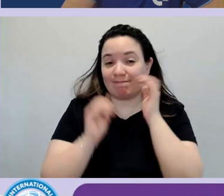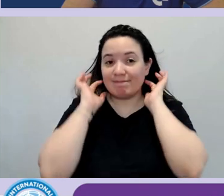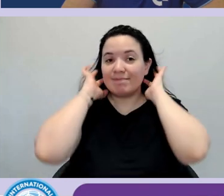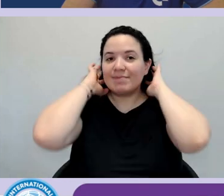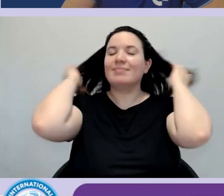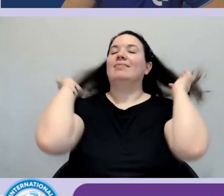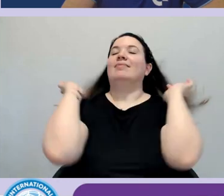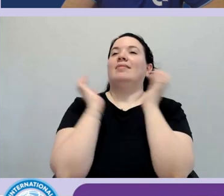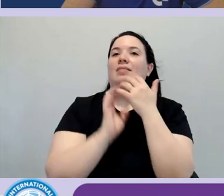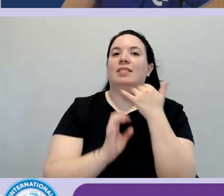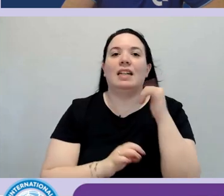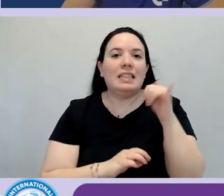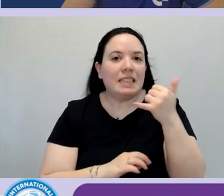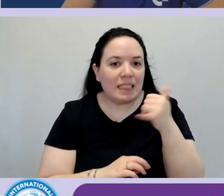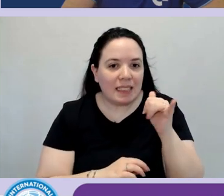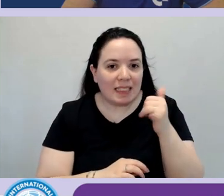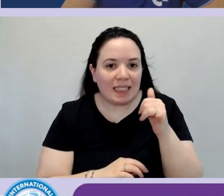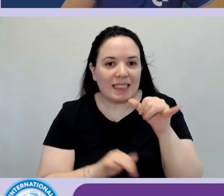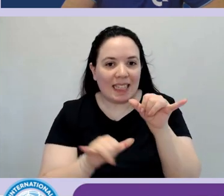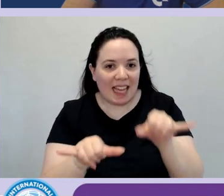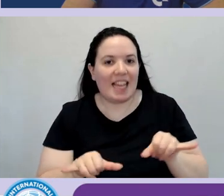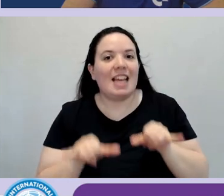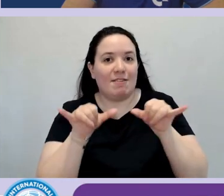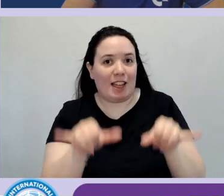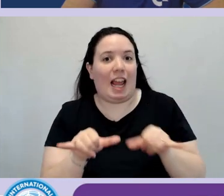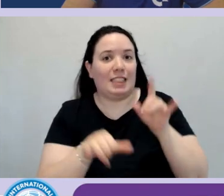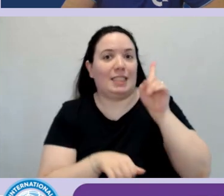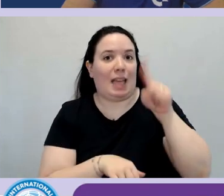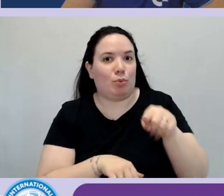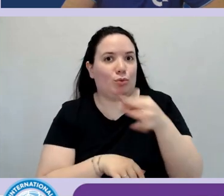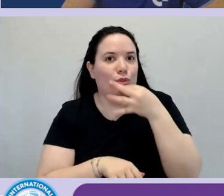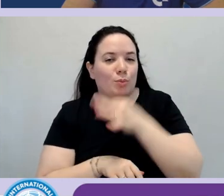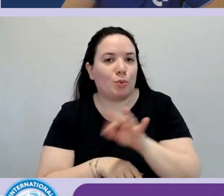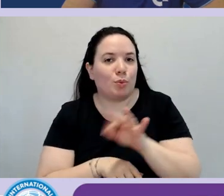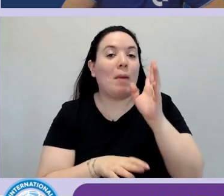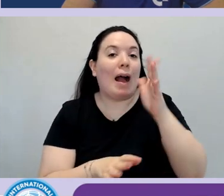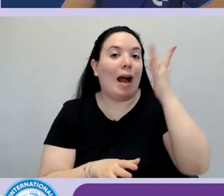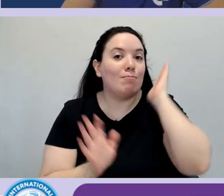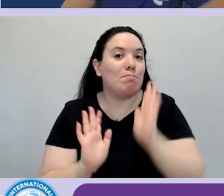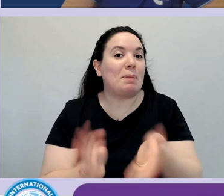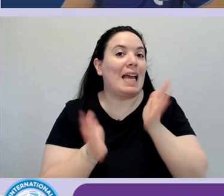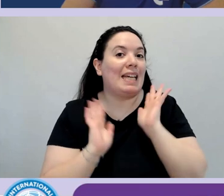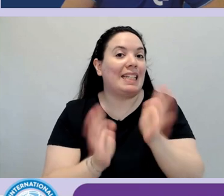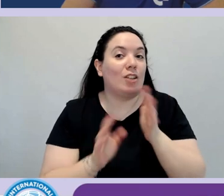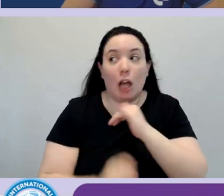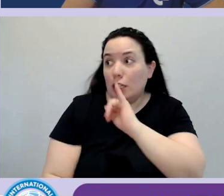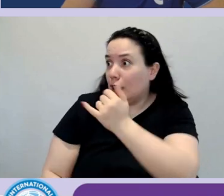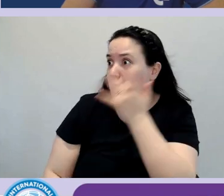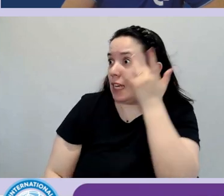guarda l'ambiente di test potrebbe essere Venezia solo che sarebbe più pericoloso Secondo me da testare si finire nel